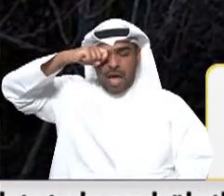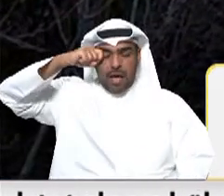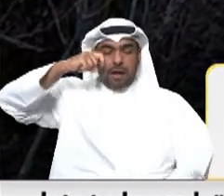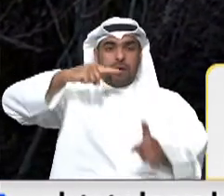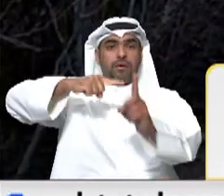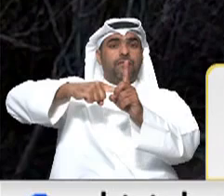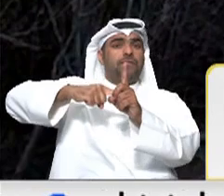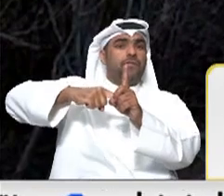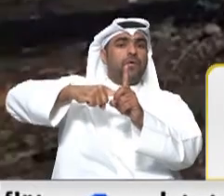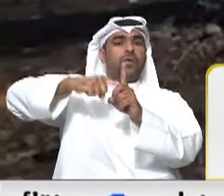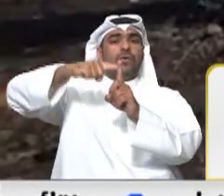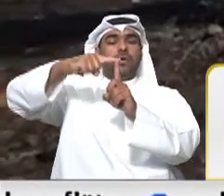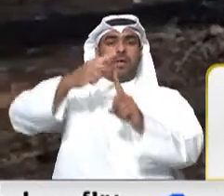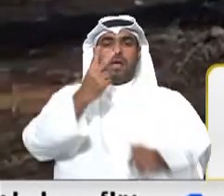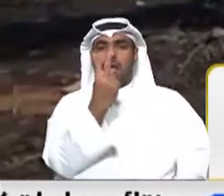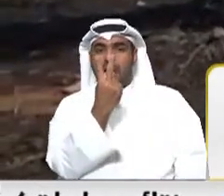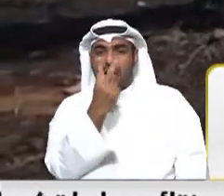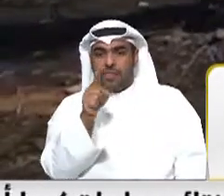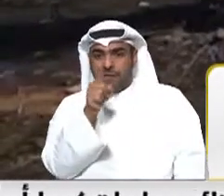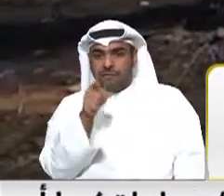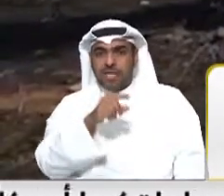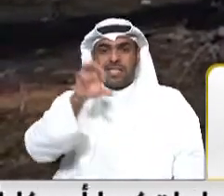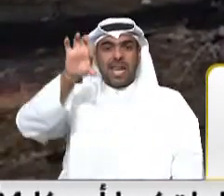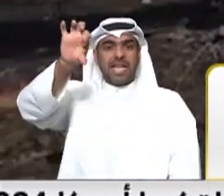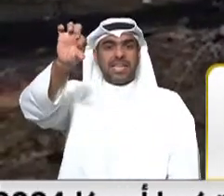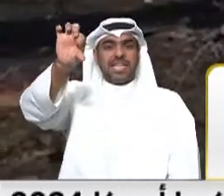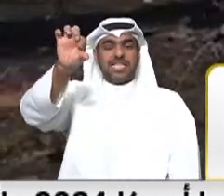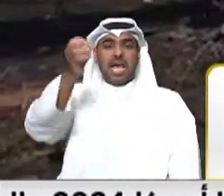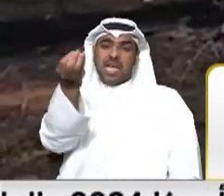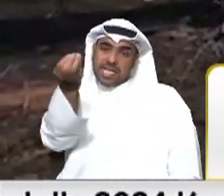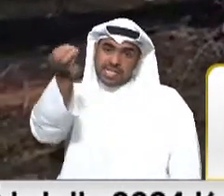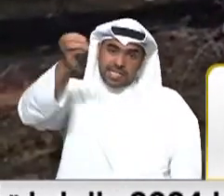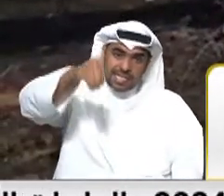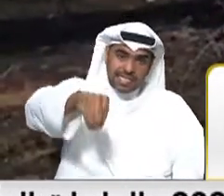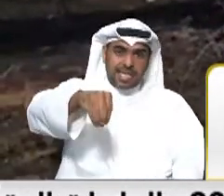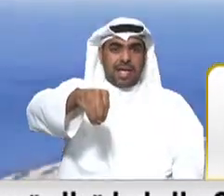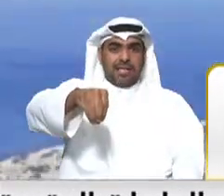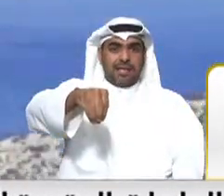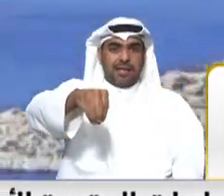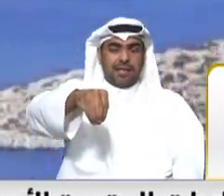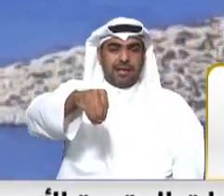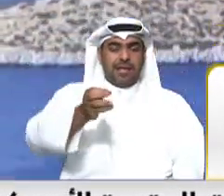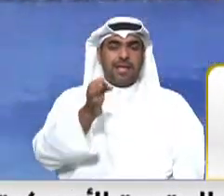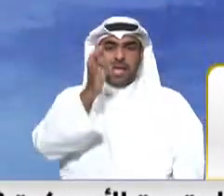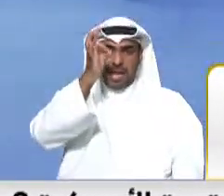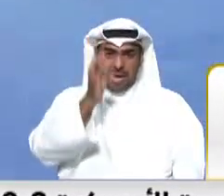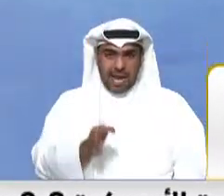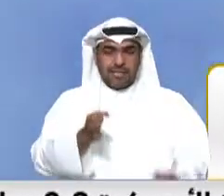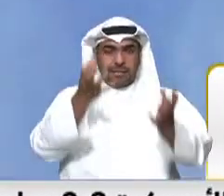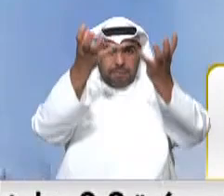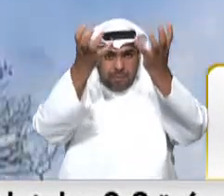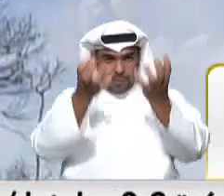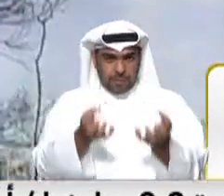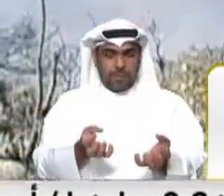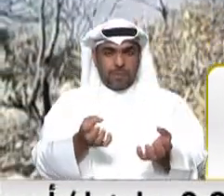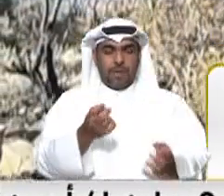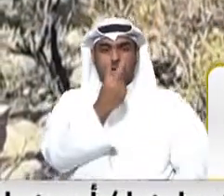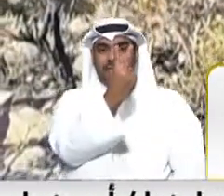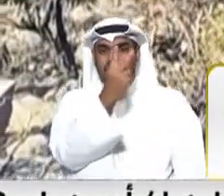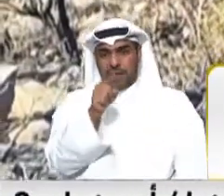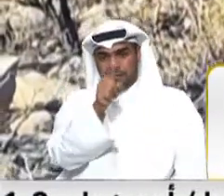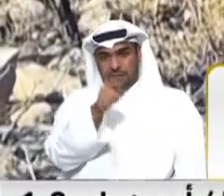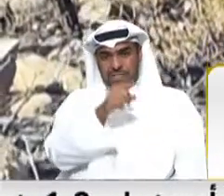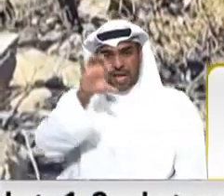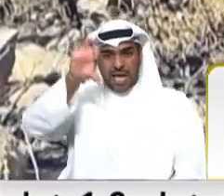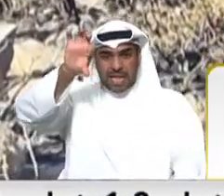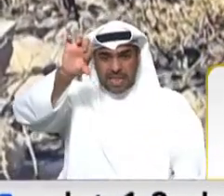الى 2.9 درجه مئويه بموجب التعهدات الحكوميه الحاليه وهو ارتفاع سيكون له